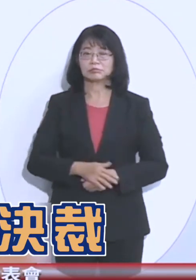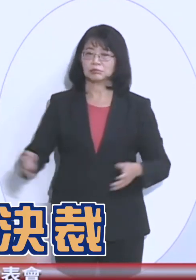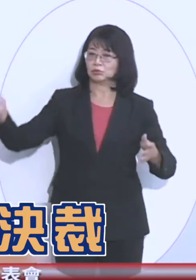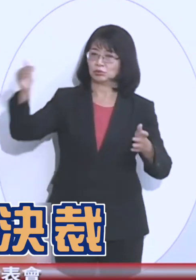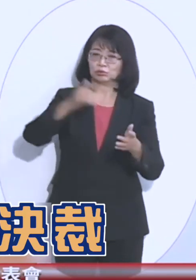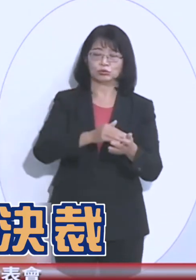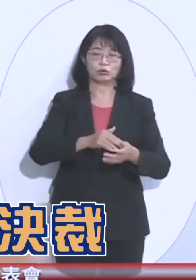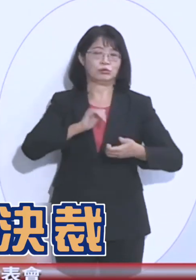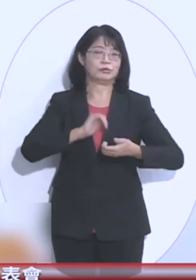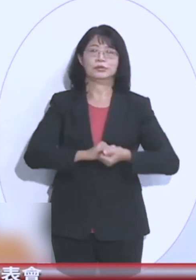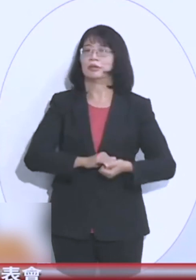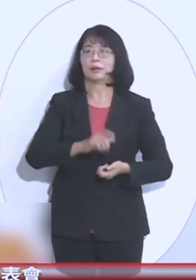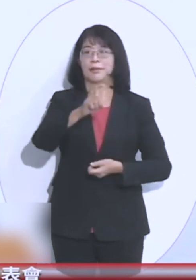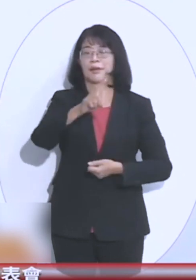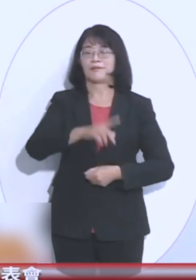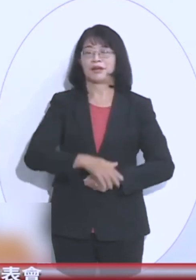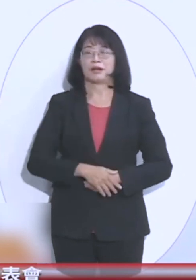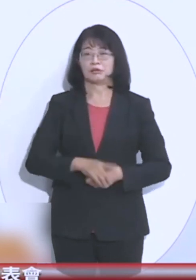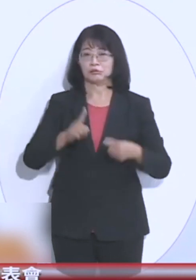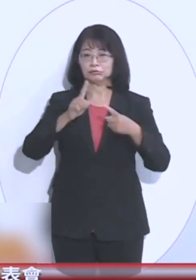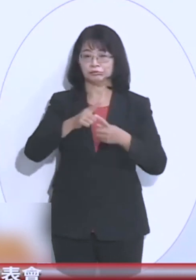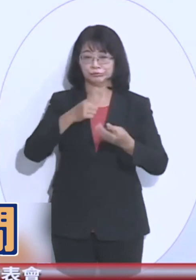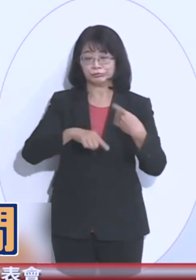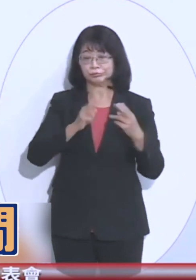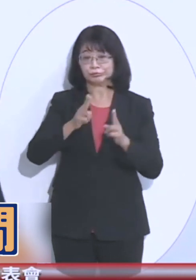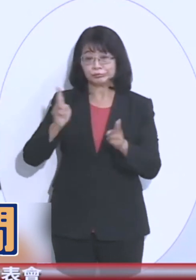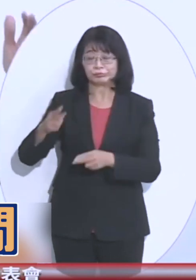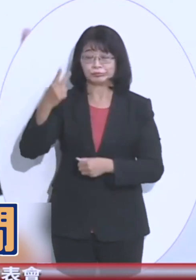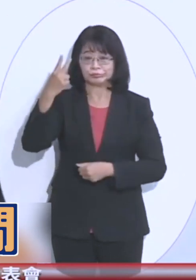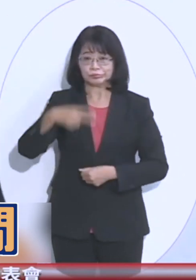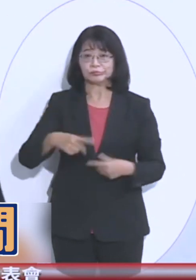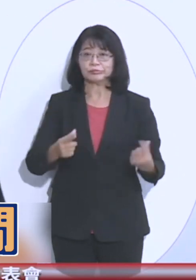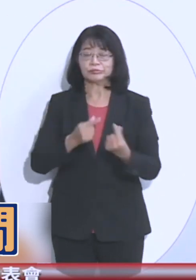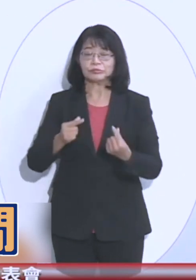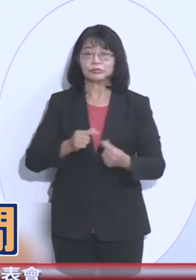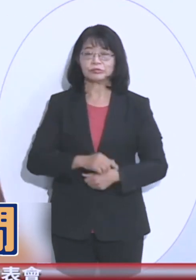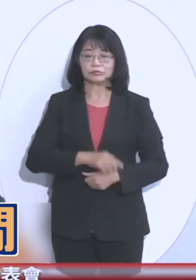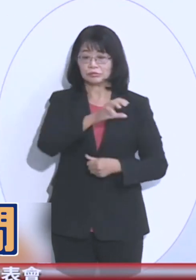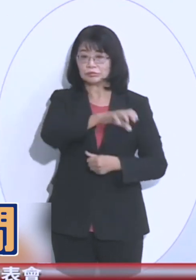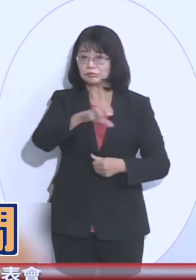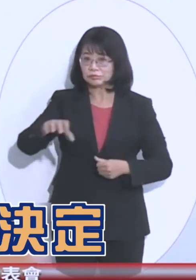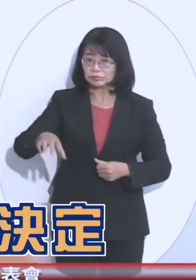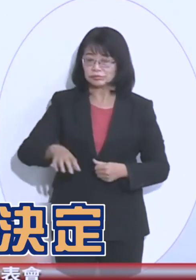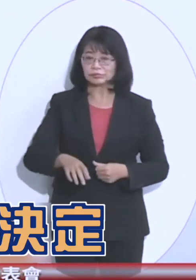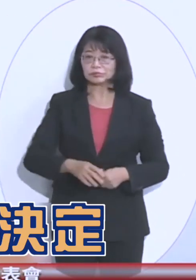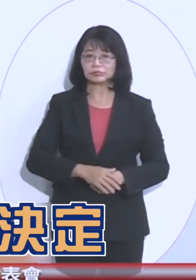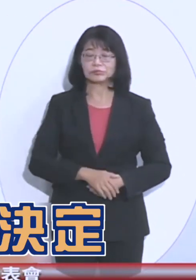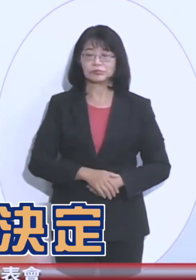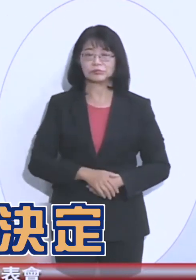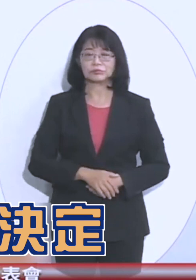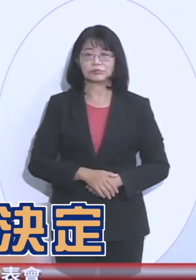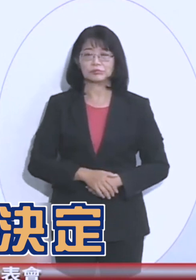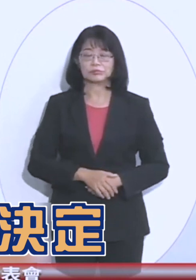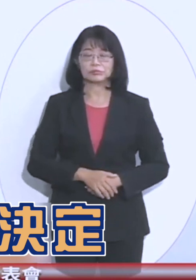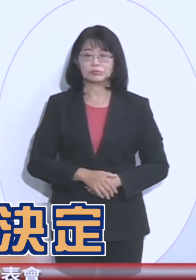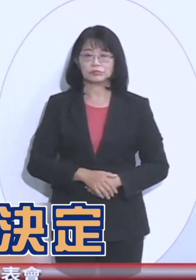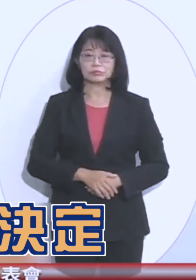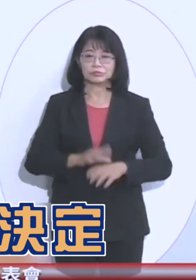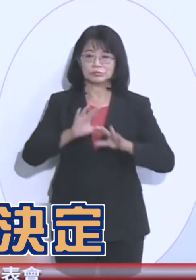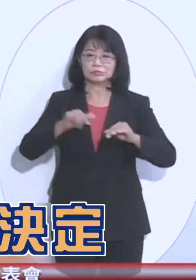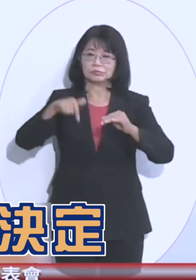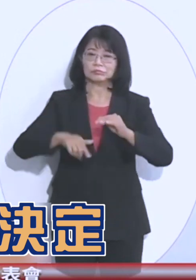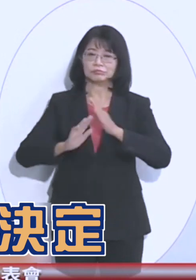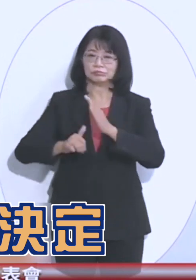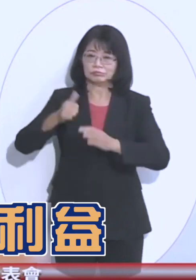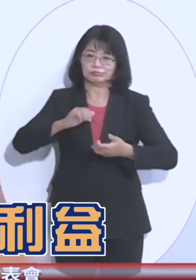无法度决裁，包括人事，包括局处之间，拢总是地下市长